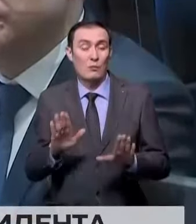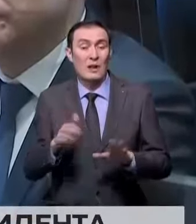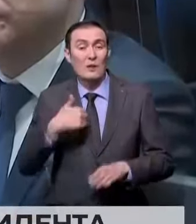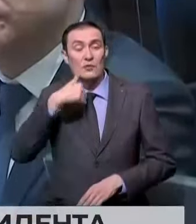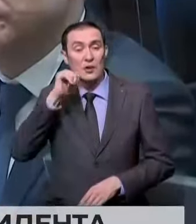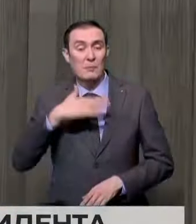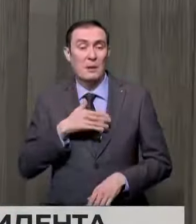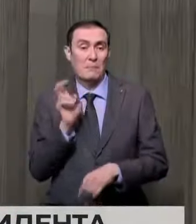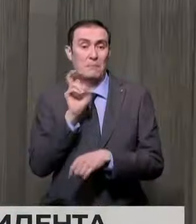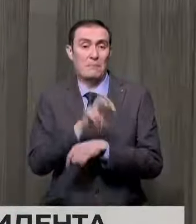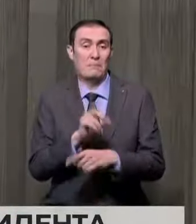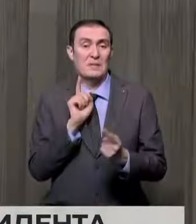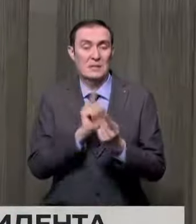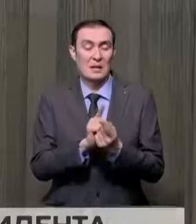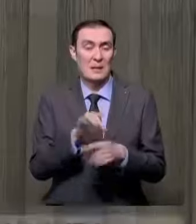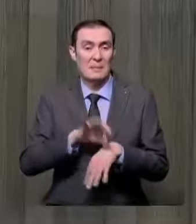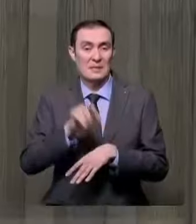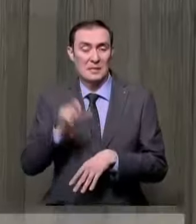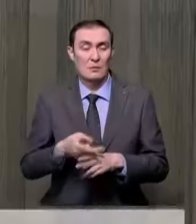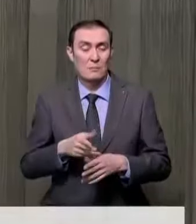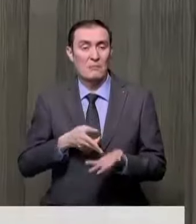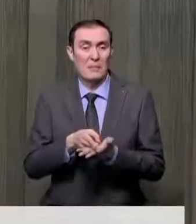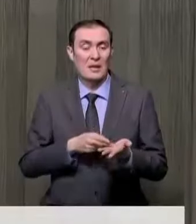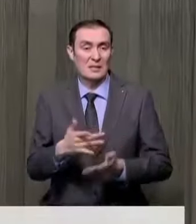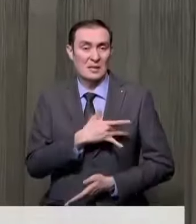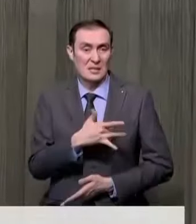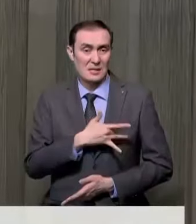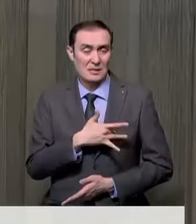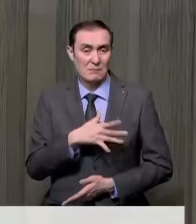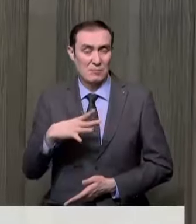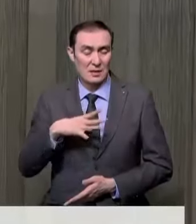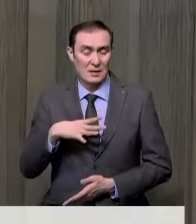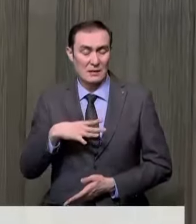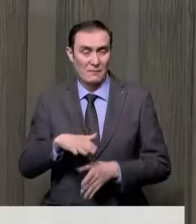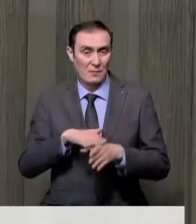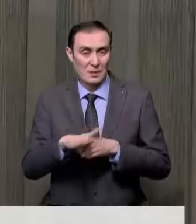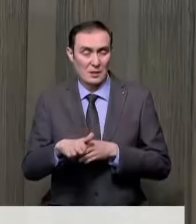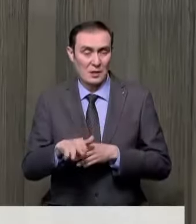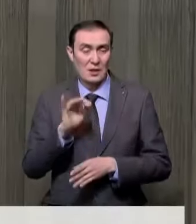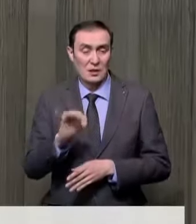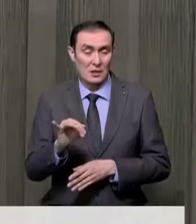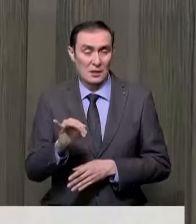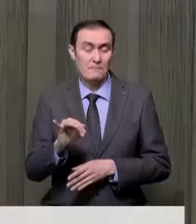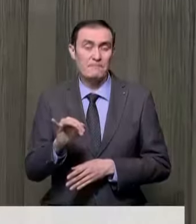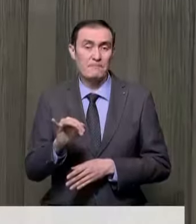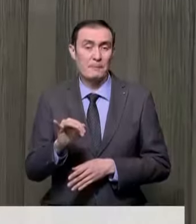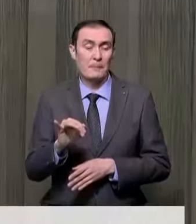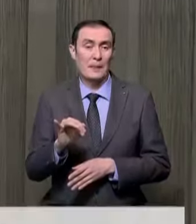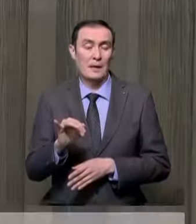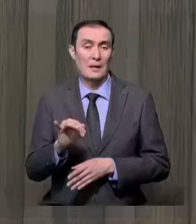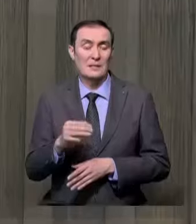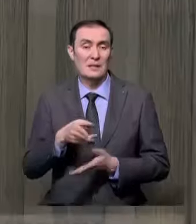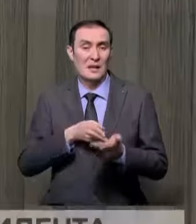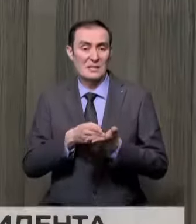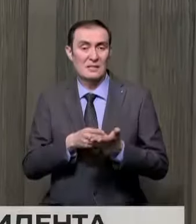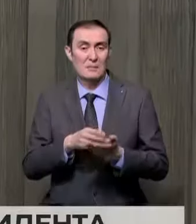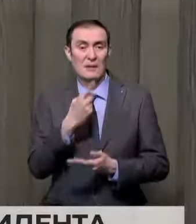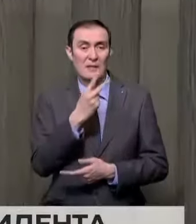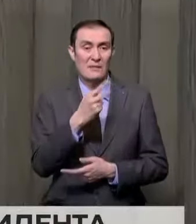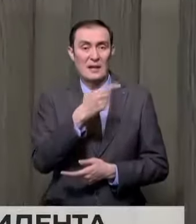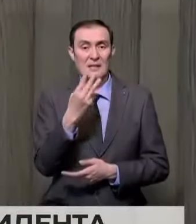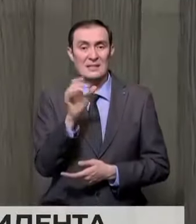посетили пациента, который перенес операцию на сердце, аортокоронарное шунтирование, и с разрезом 2-3